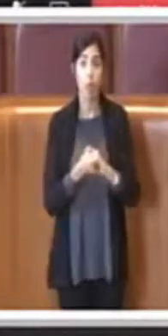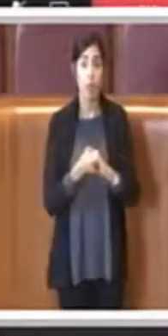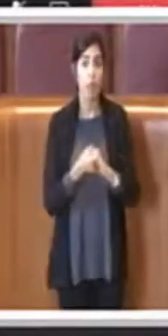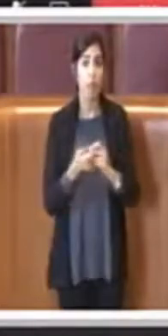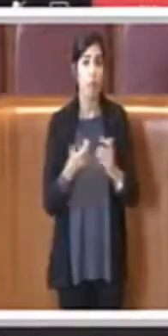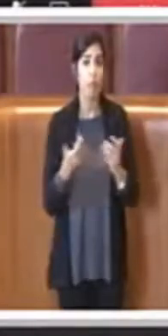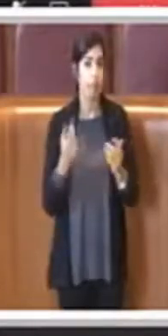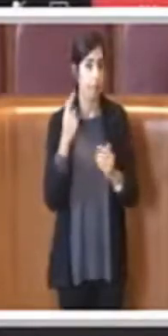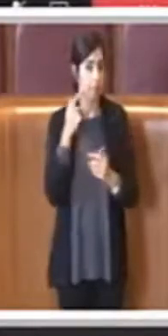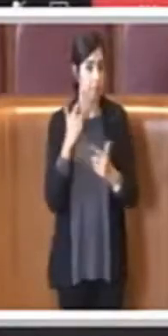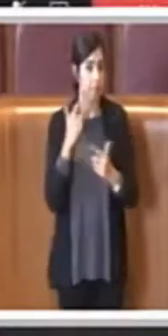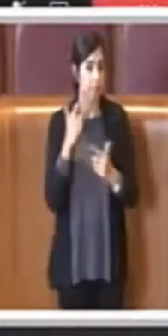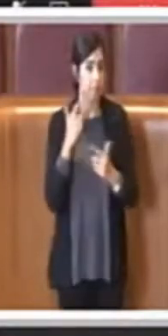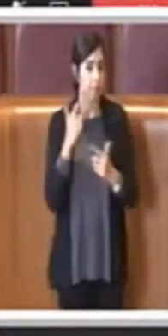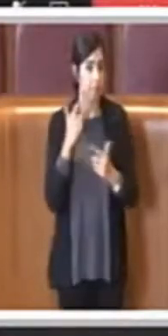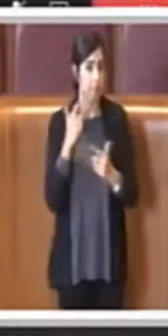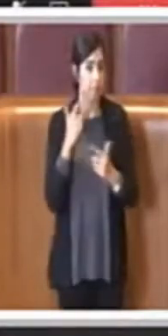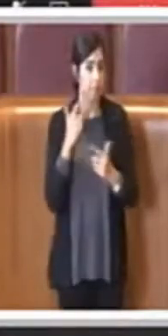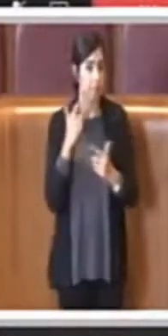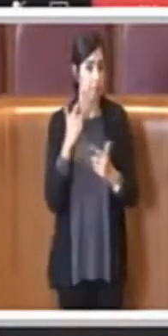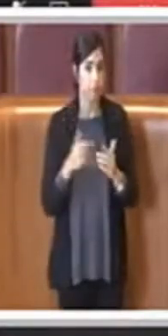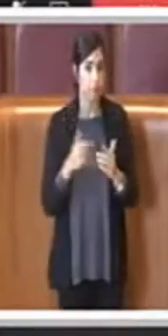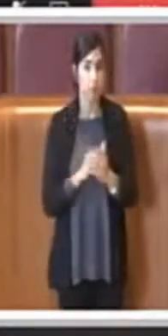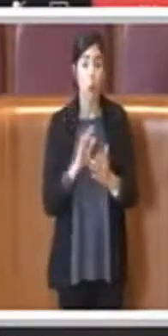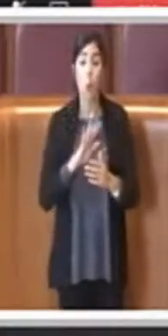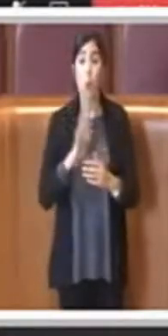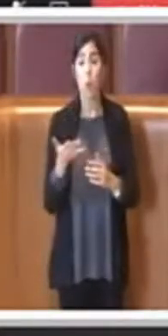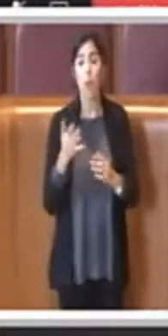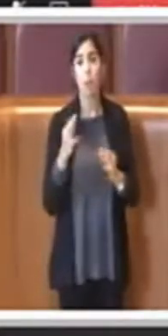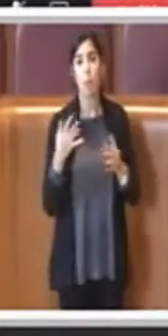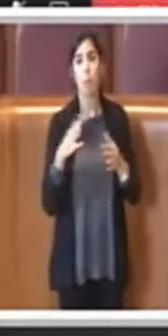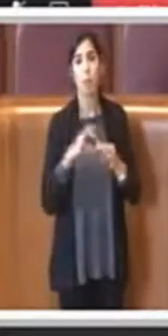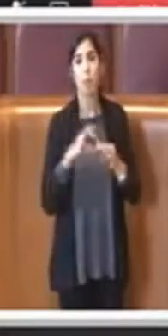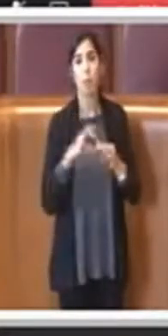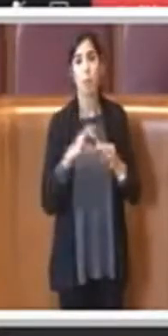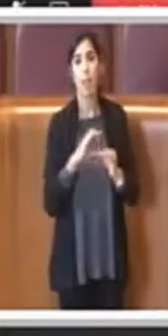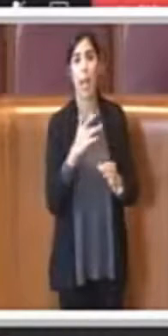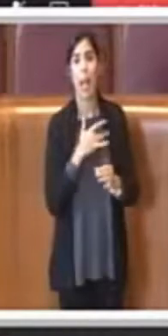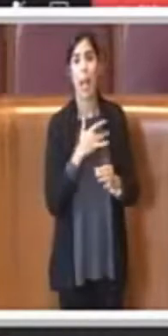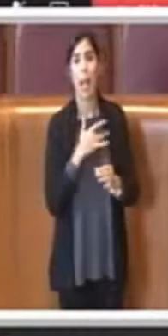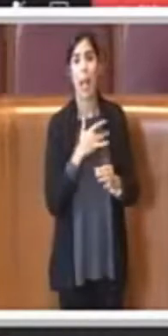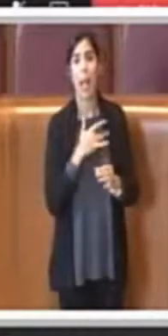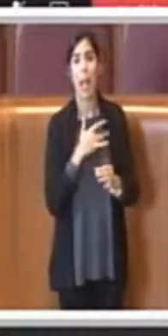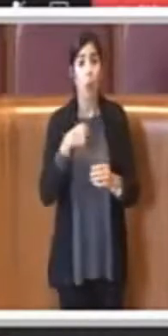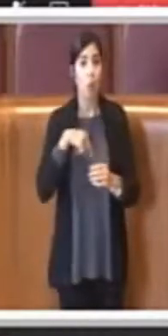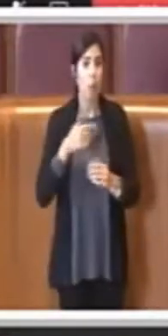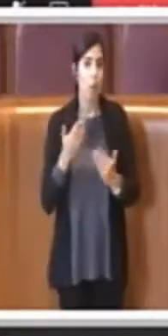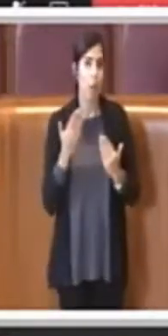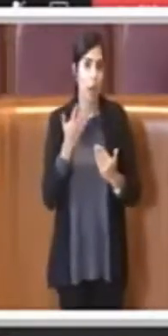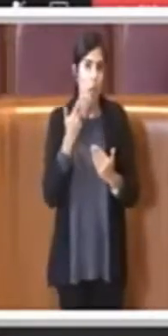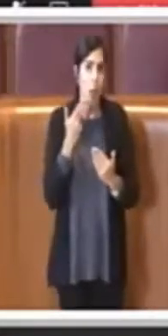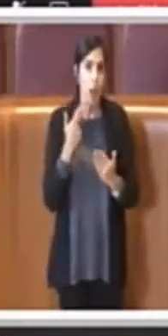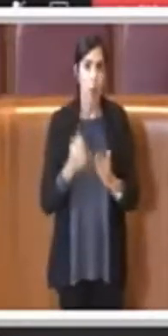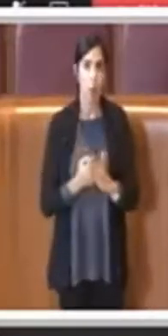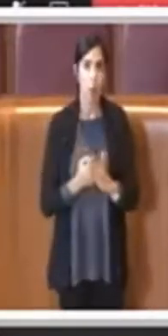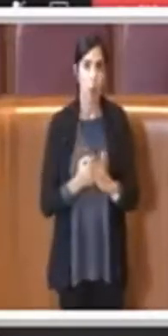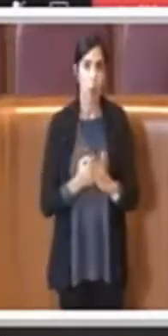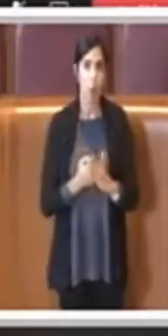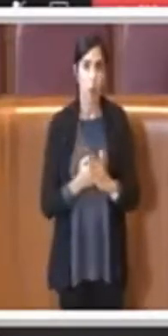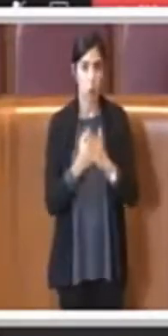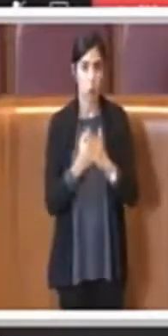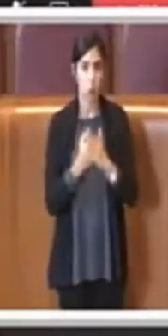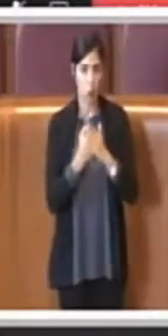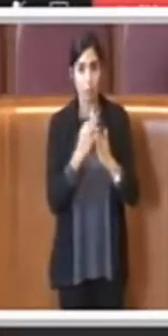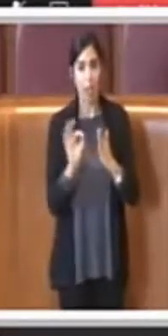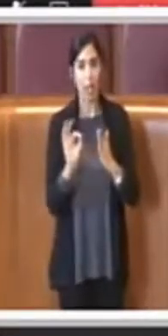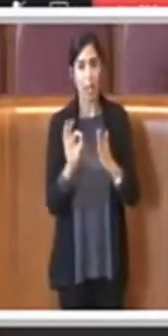L'altra cosa è di carattere etico. A noi piacerebbe molto diciamo dare sostegno